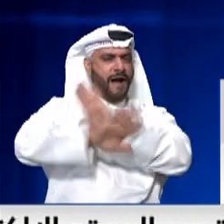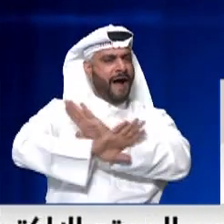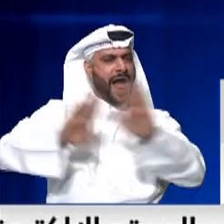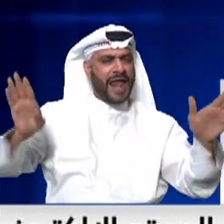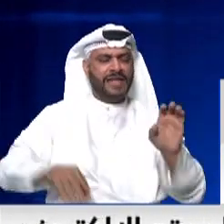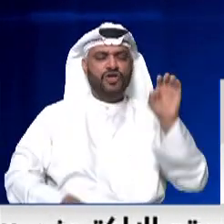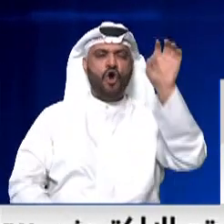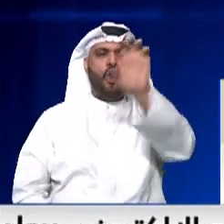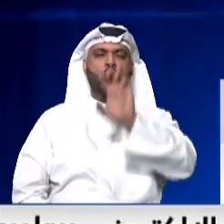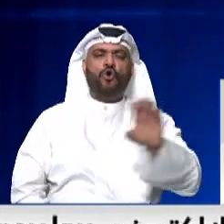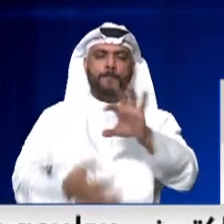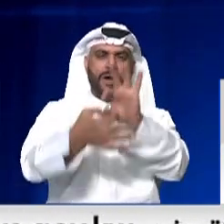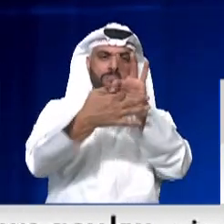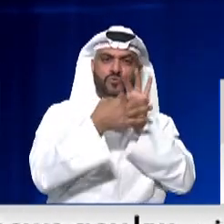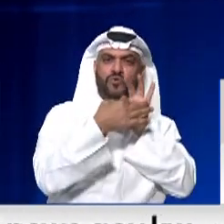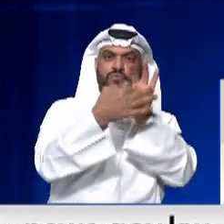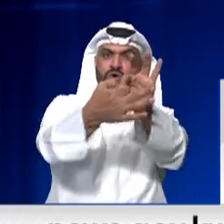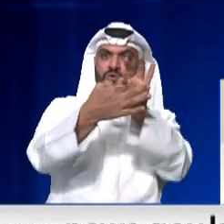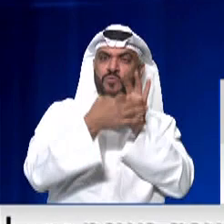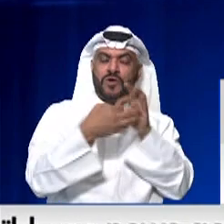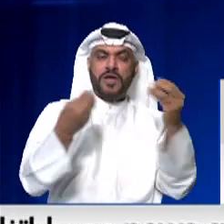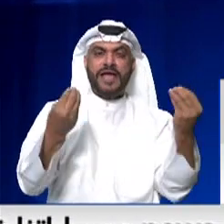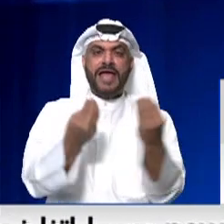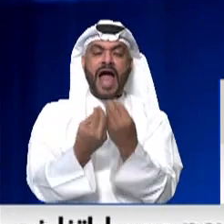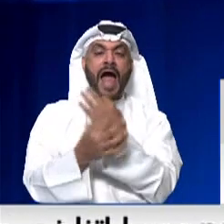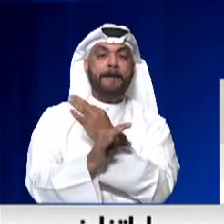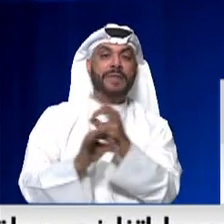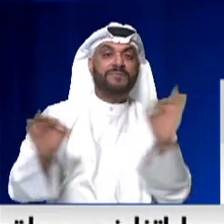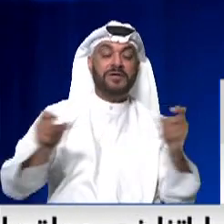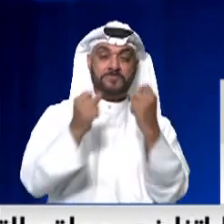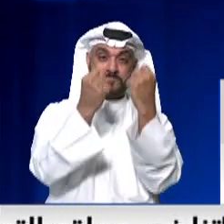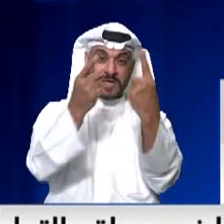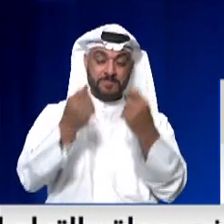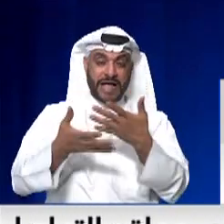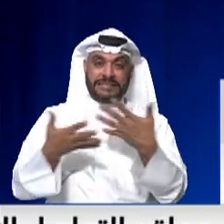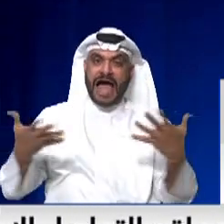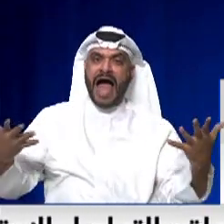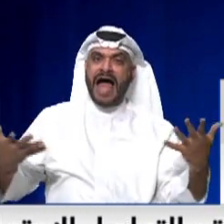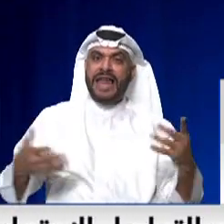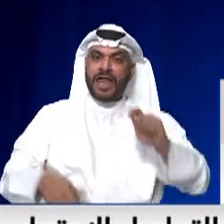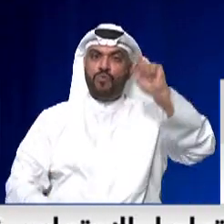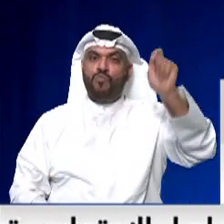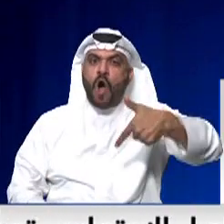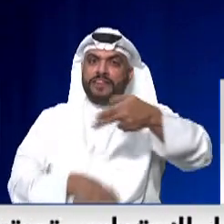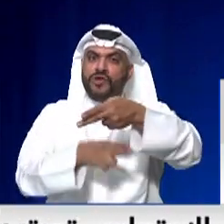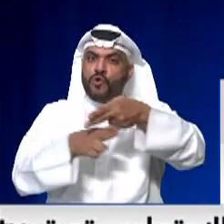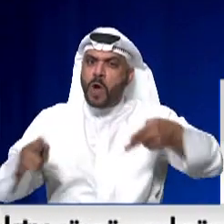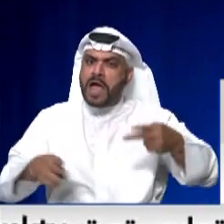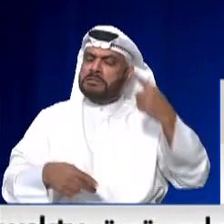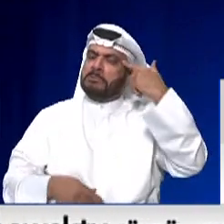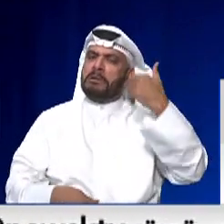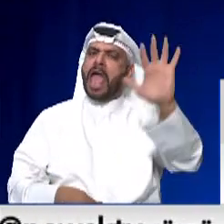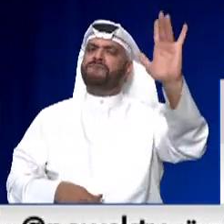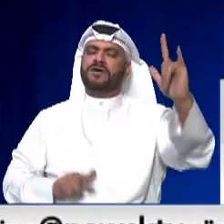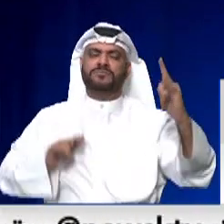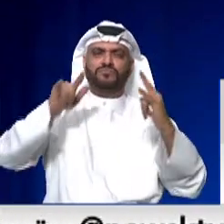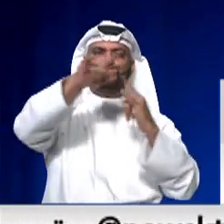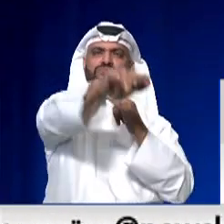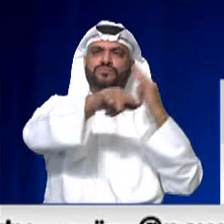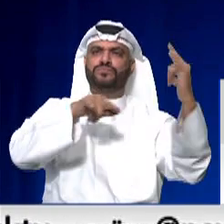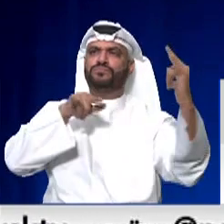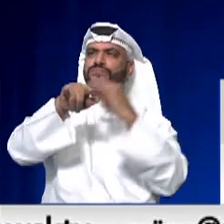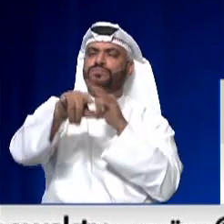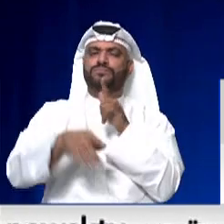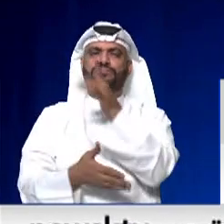الوزارة بالتنسيق مع الدول الشقيقة والصديقة في سبيل التسهيل على المواطنين الكويتيين وتلبية